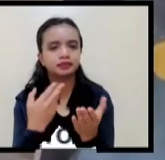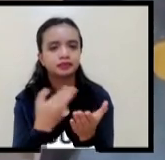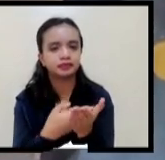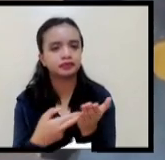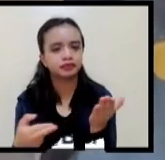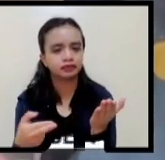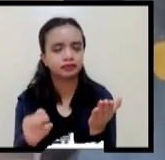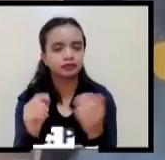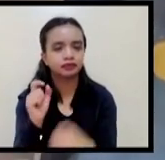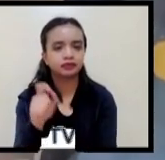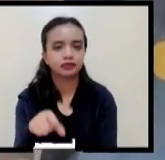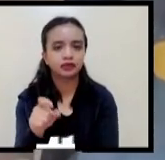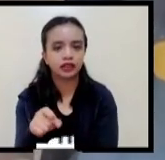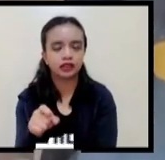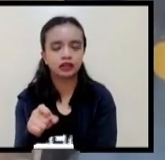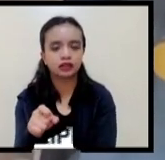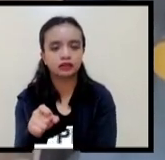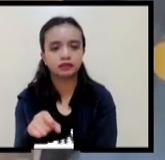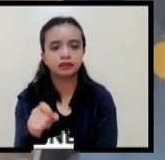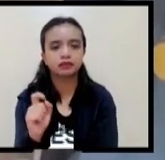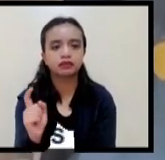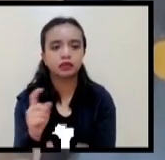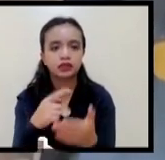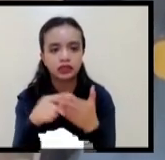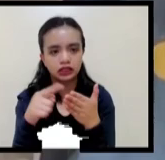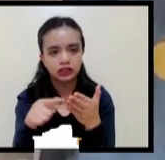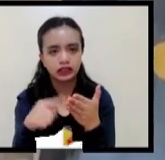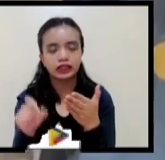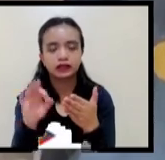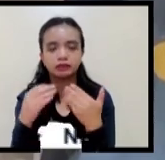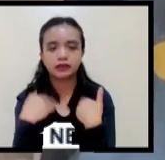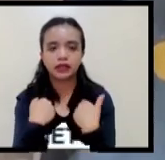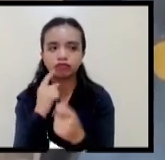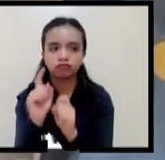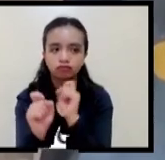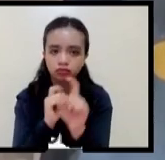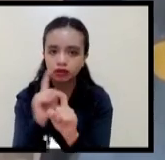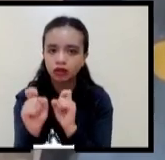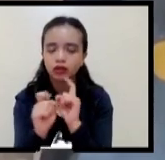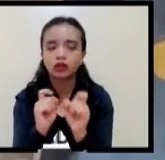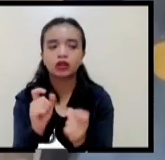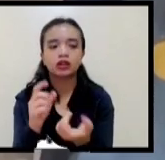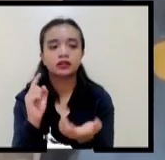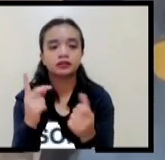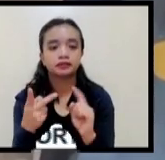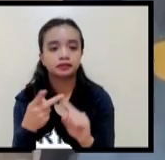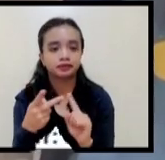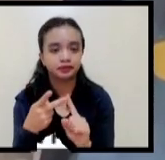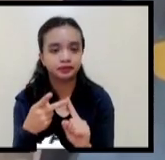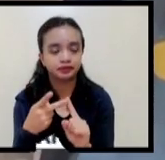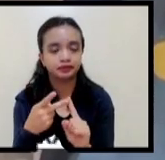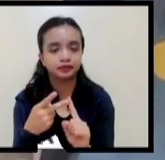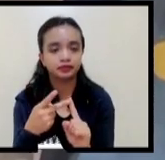na kailangan nating, I mean, pwede nating puntahan if ever na may mga tanong tayo. Ganyan. And second